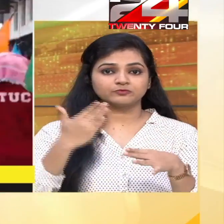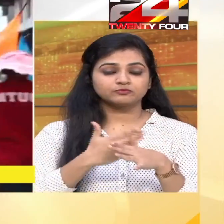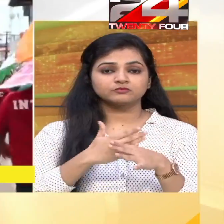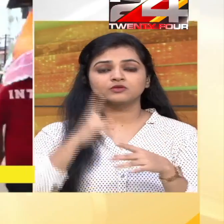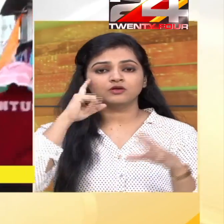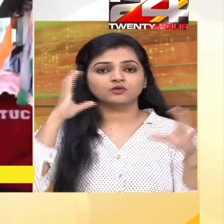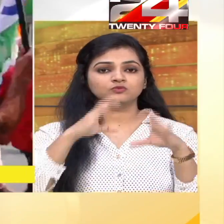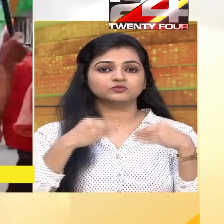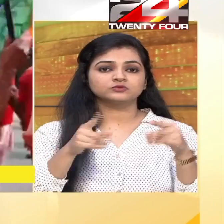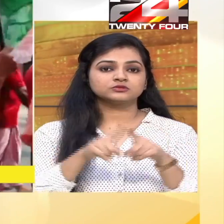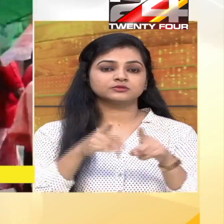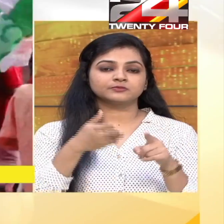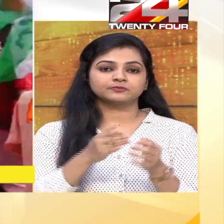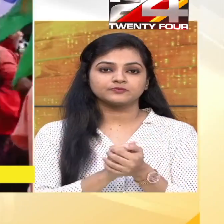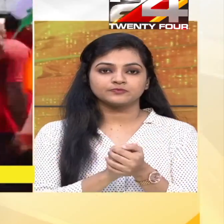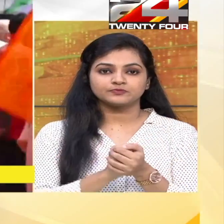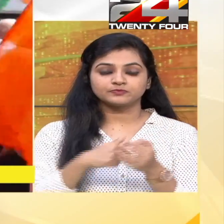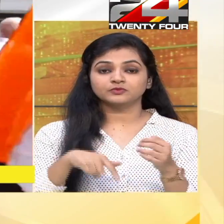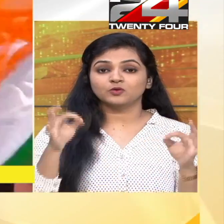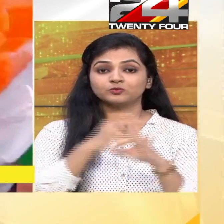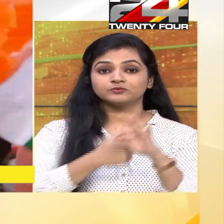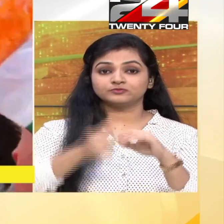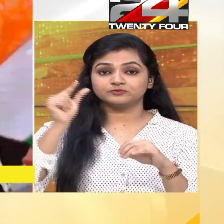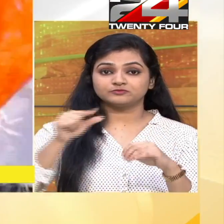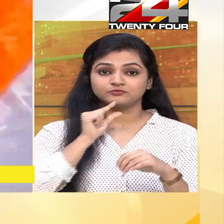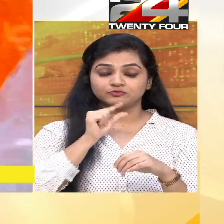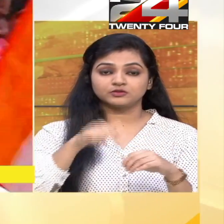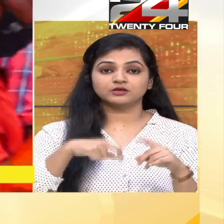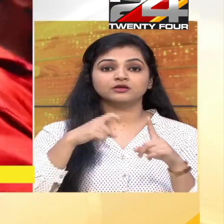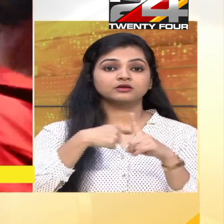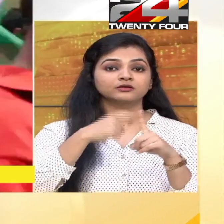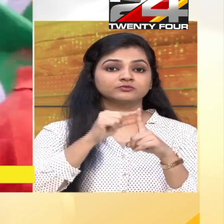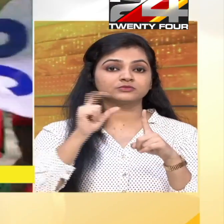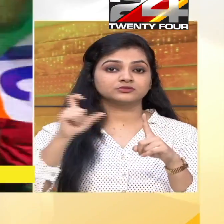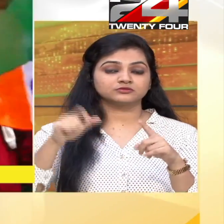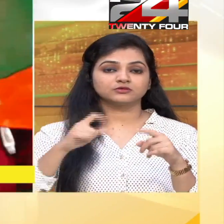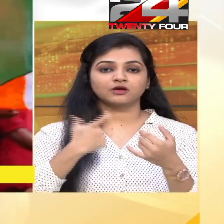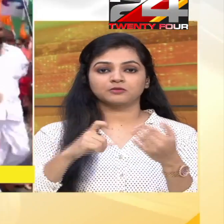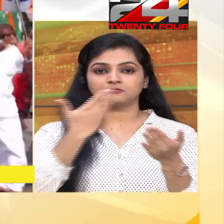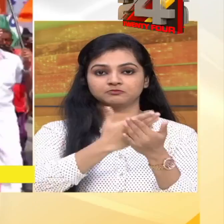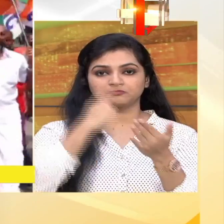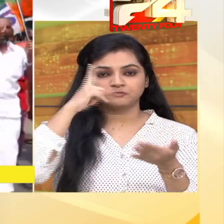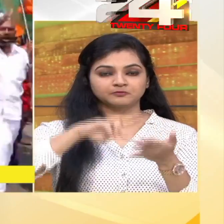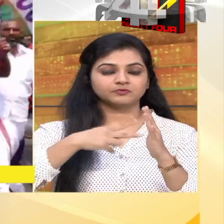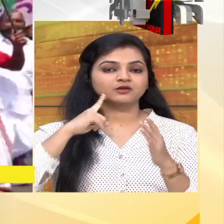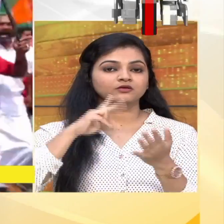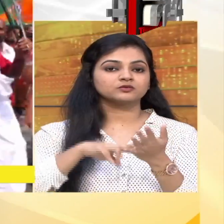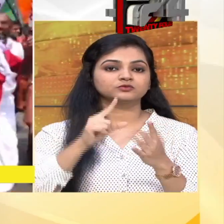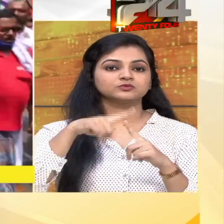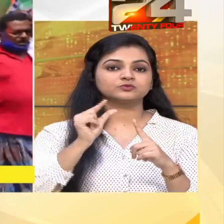നേതൃയോഗത്തിൽ വിമർശനമുയർന്നു. പ്രതിപക്ഷ നേതാവിന്റെ പ്രസ്താവനയ്ക്കെതിരെ KPCC പരാതി നൽകാനുള്ള നീക്കത്തിലാണ് ഒരു വിഭാഗം INTUC